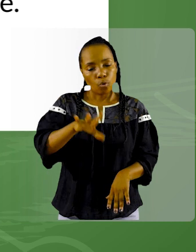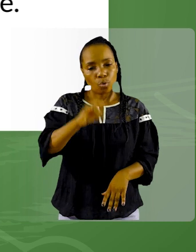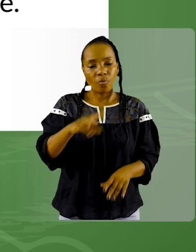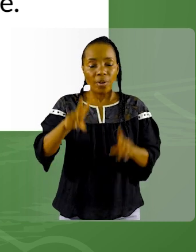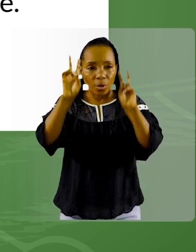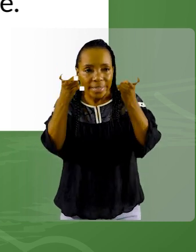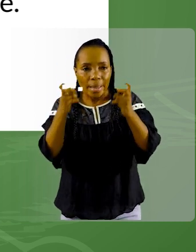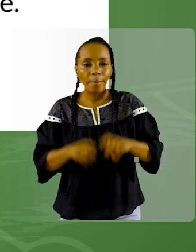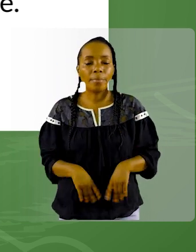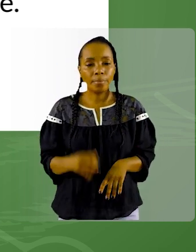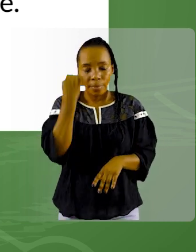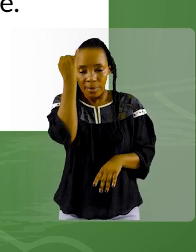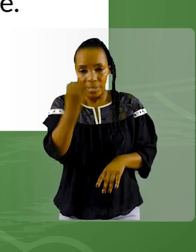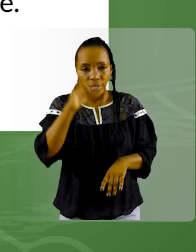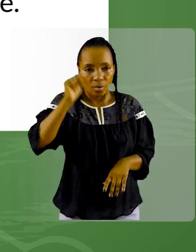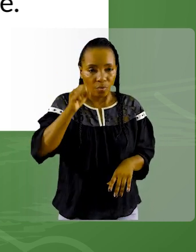de l'auteur,